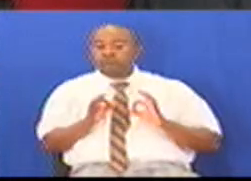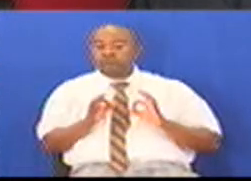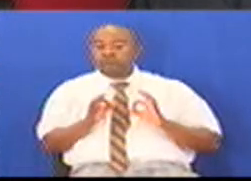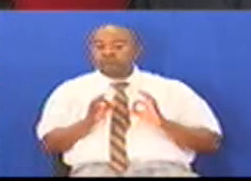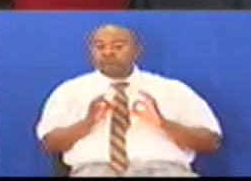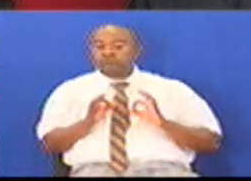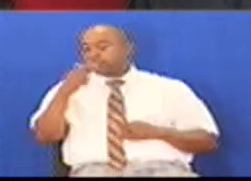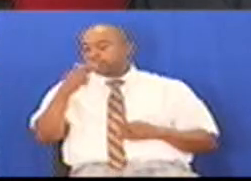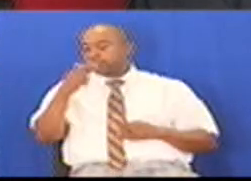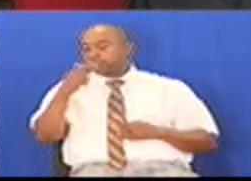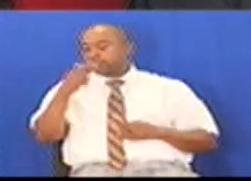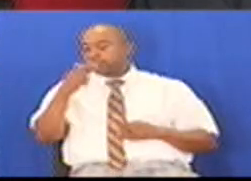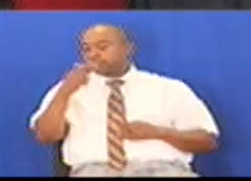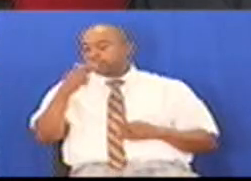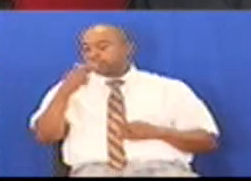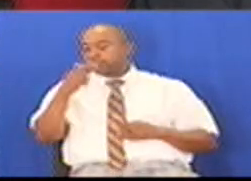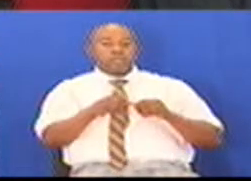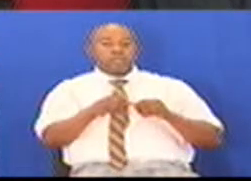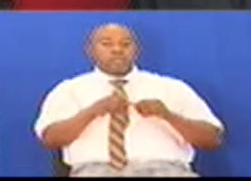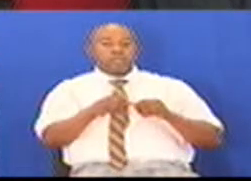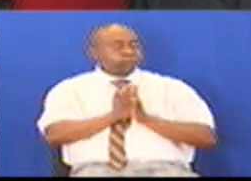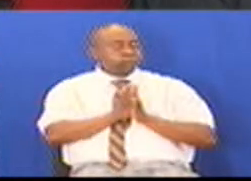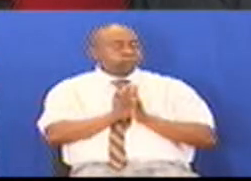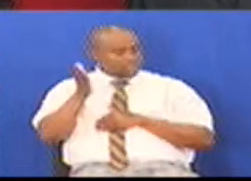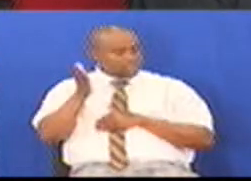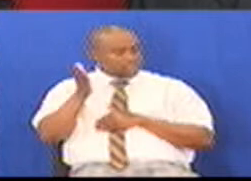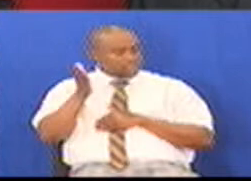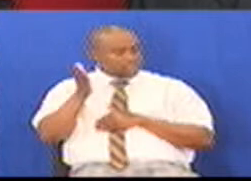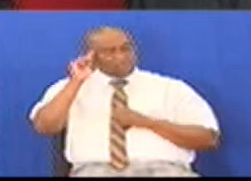Kamati inaiomba serikali ifikirie